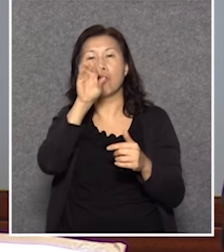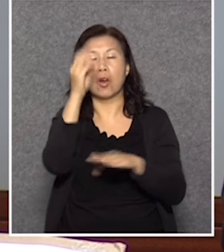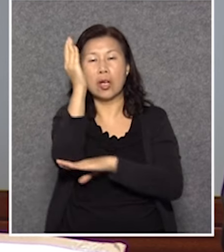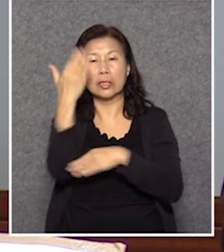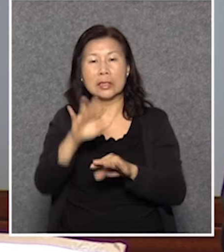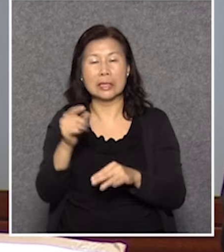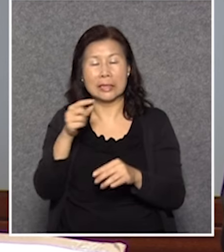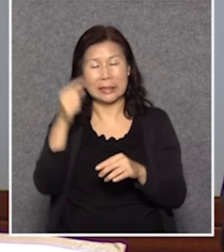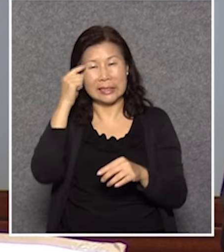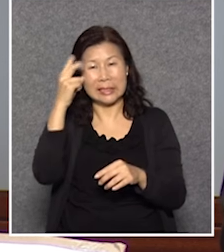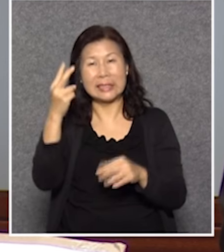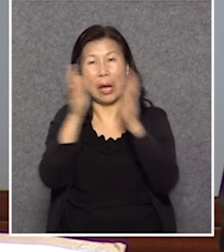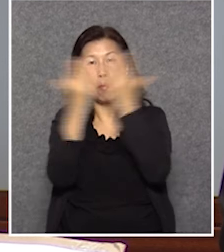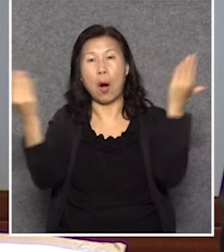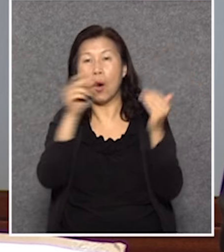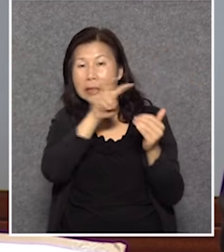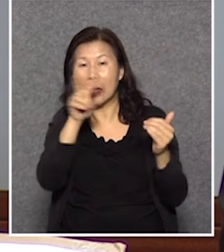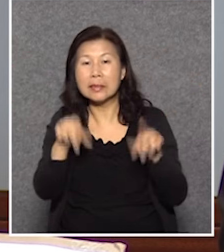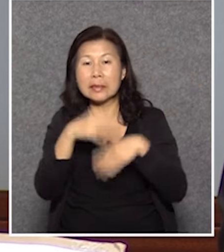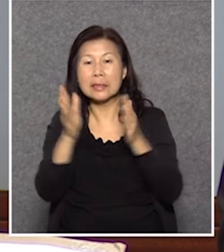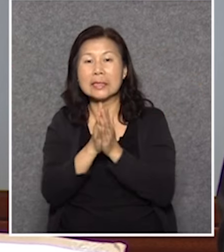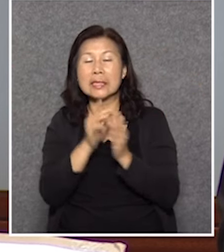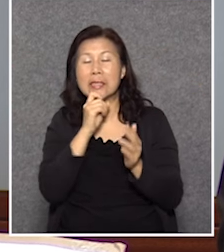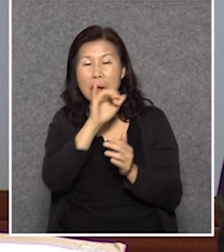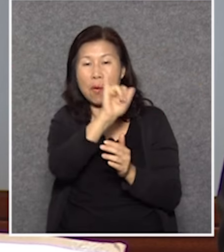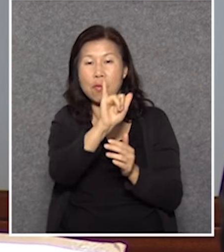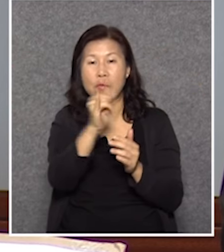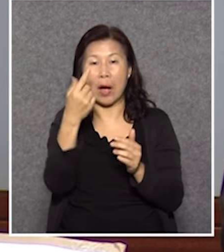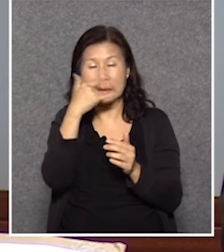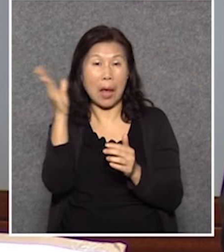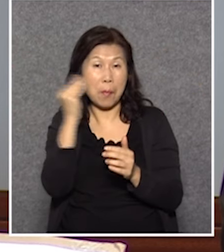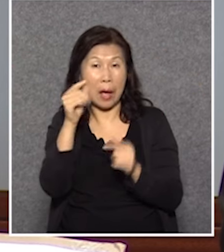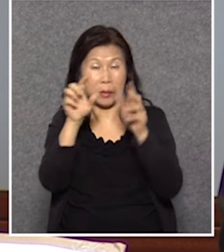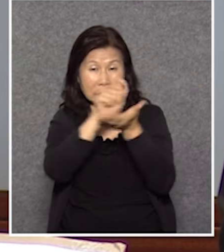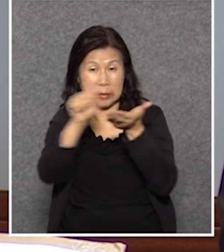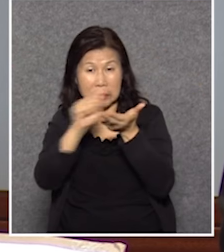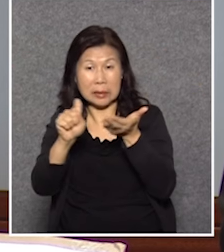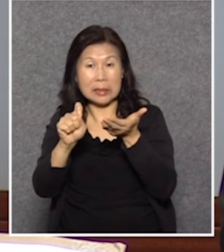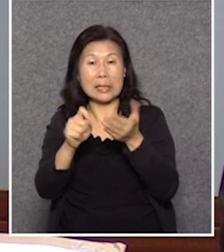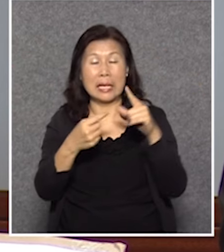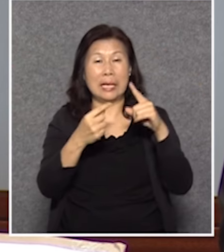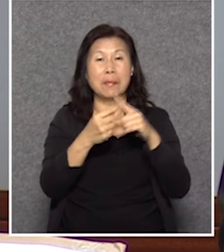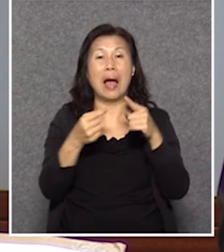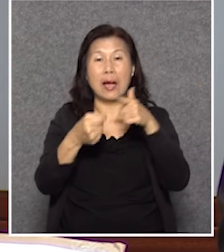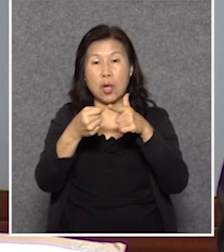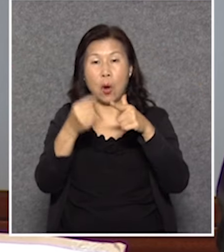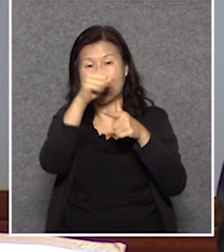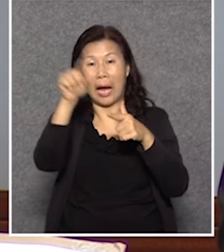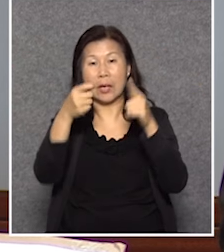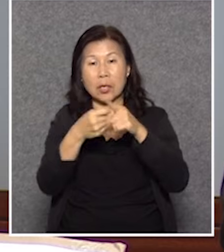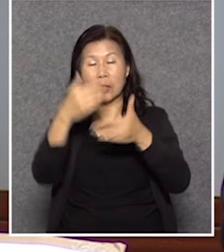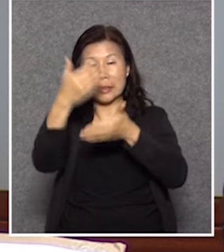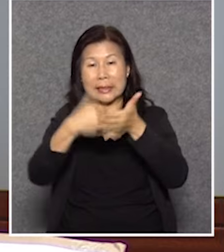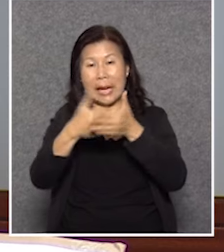日日都睇我自己嗰個 Wise News 嗰啲文章，唔係文匯就大公，減佢人